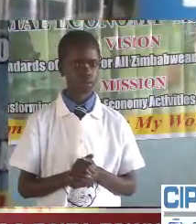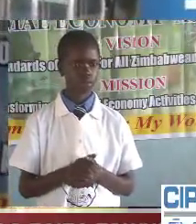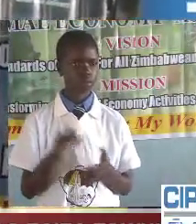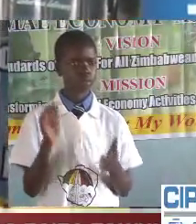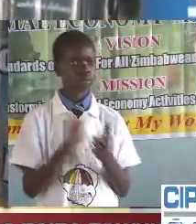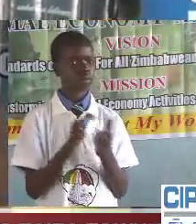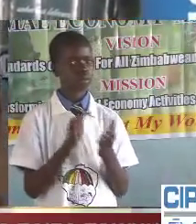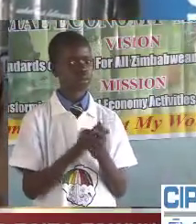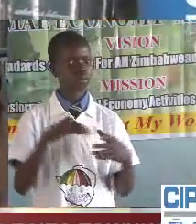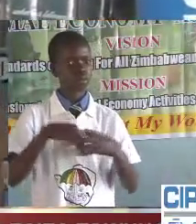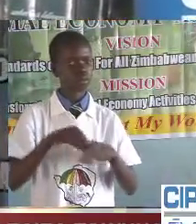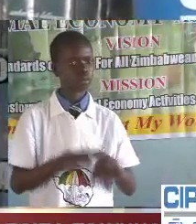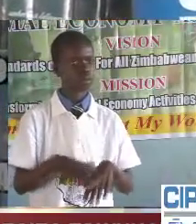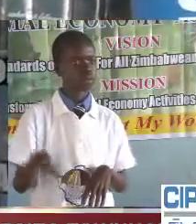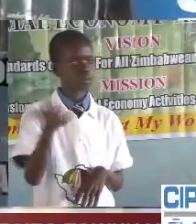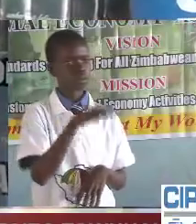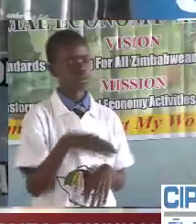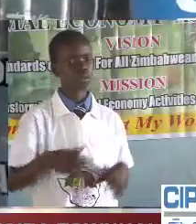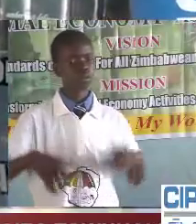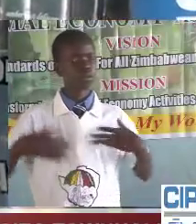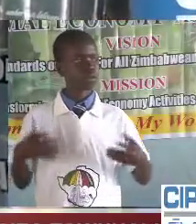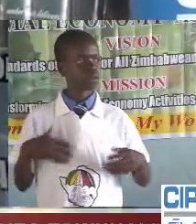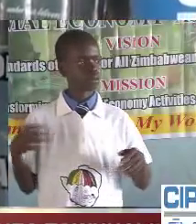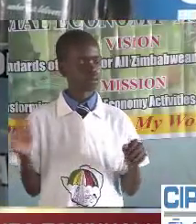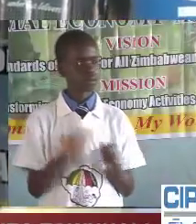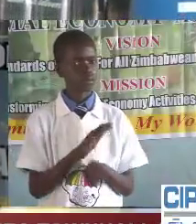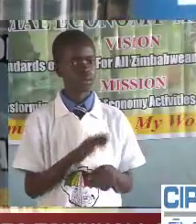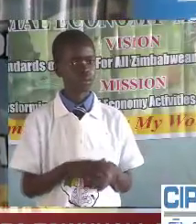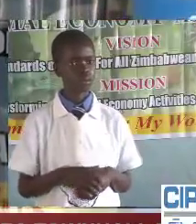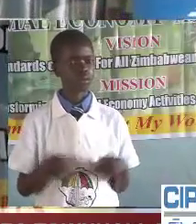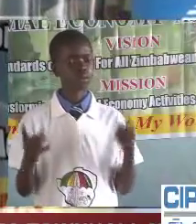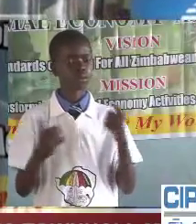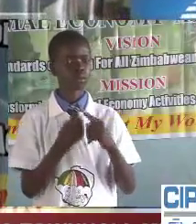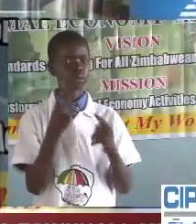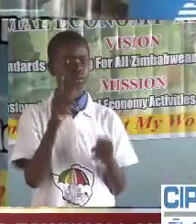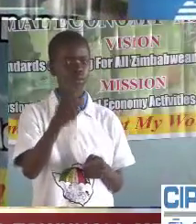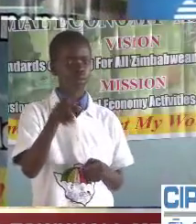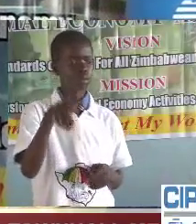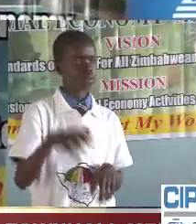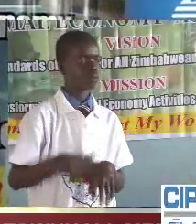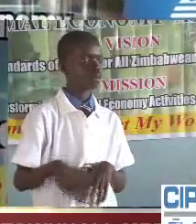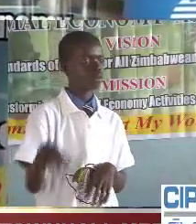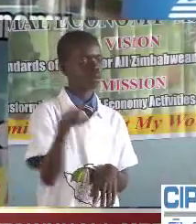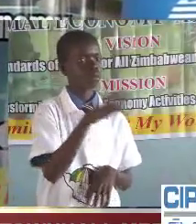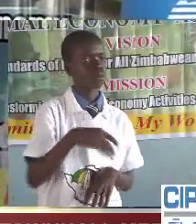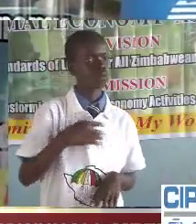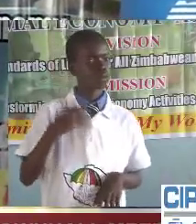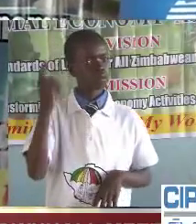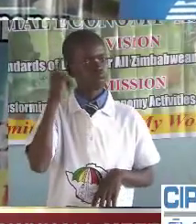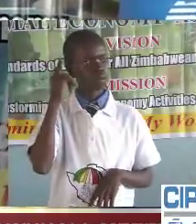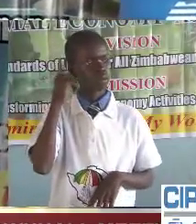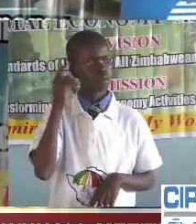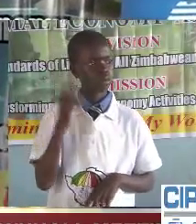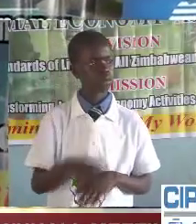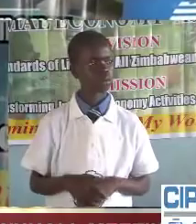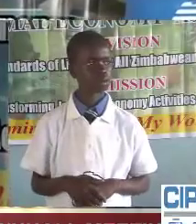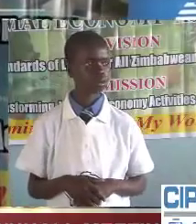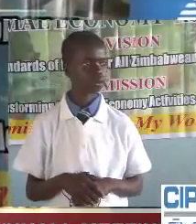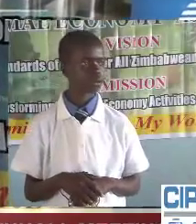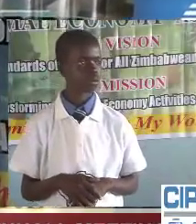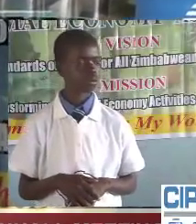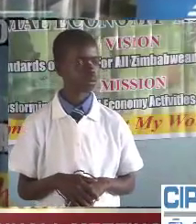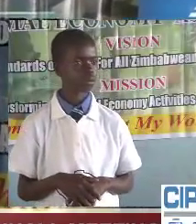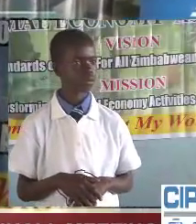Makadi zvenyu vabereki ndofara zvikuru kusangana nemwi. Ini ndofunga nichatevedzera nguva